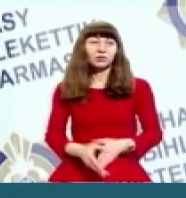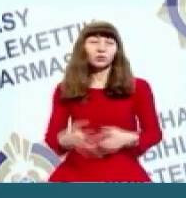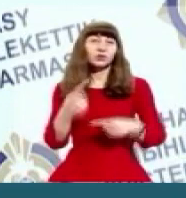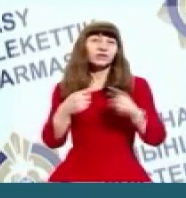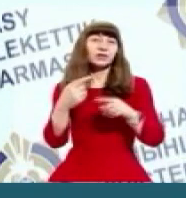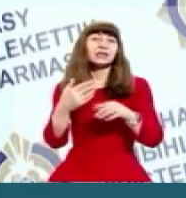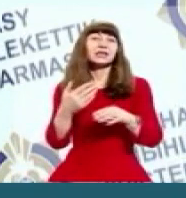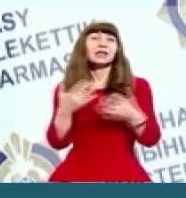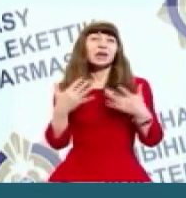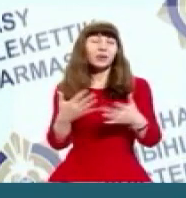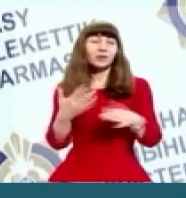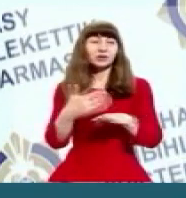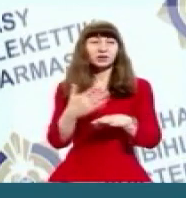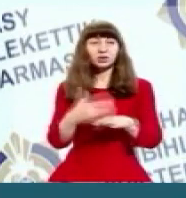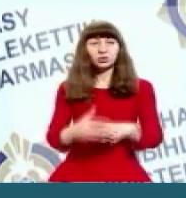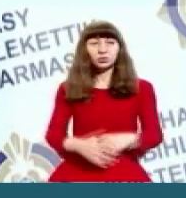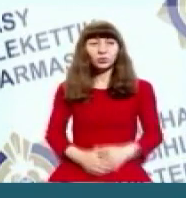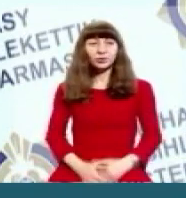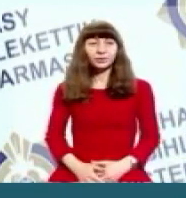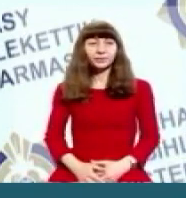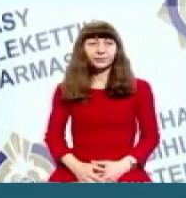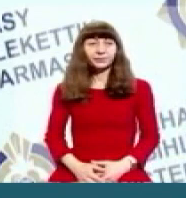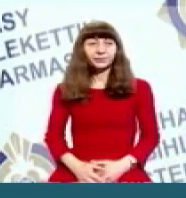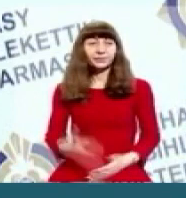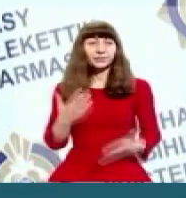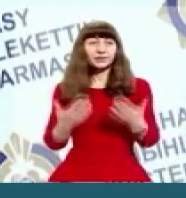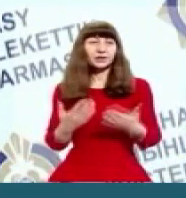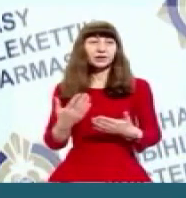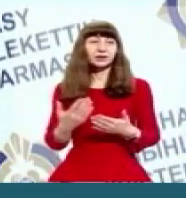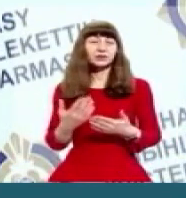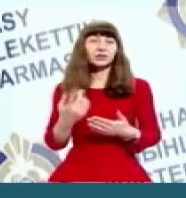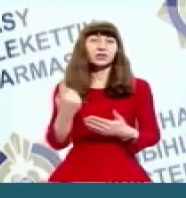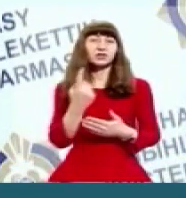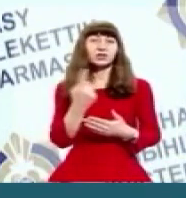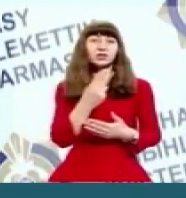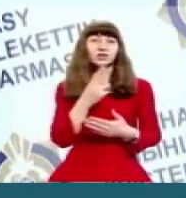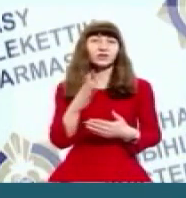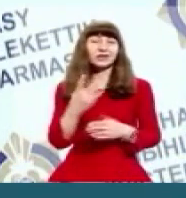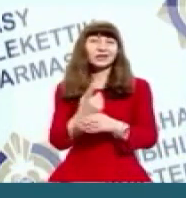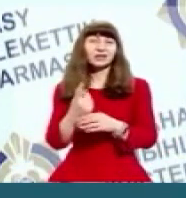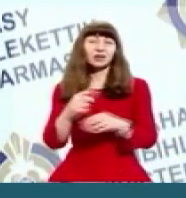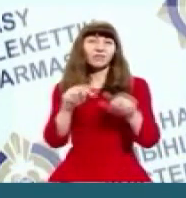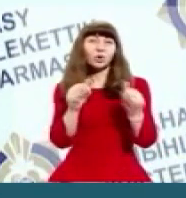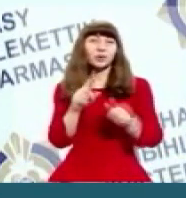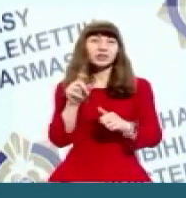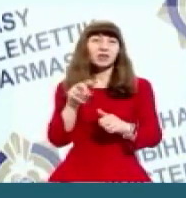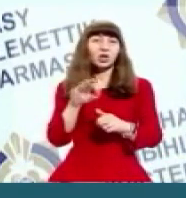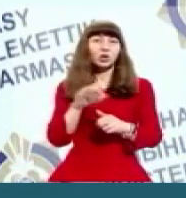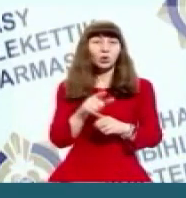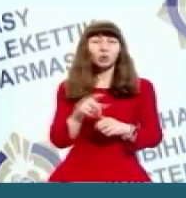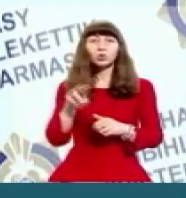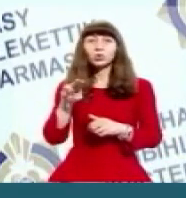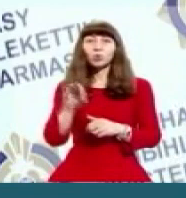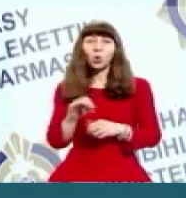требований кредиторов за счет имущественной массы банкрота. Если единственное жилье является предметом залога, то кредитор будет вправе